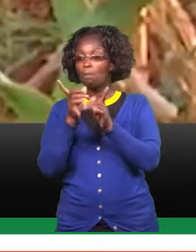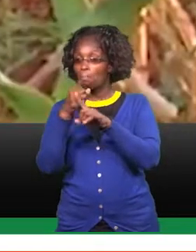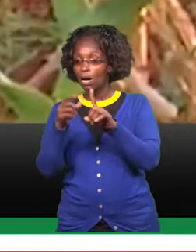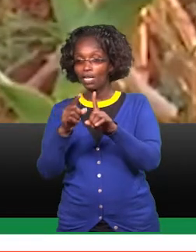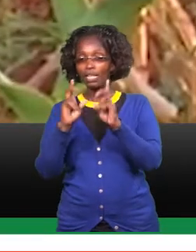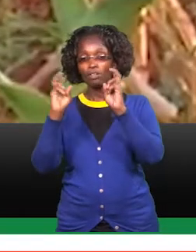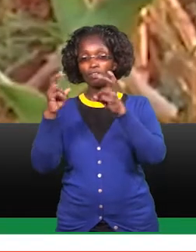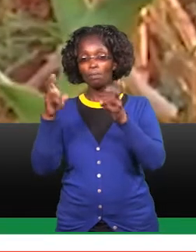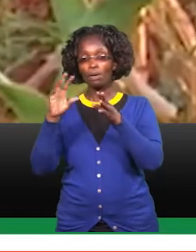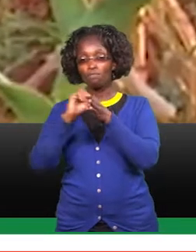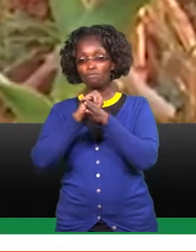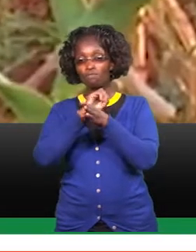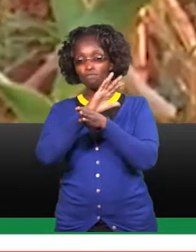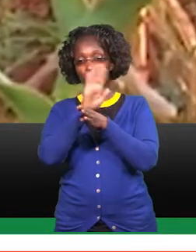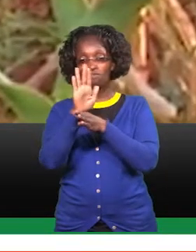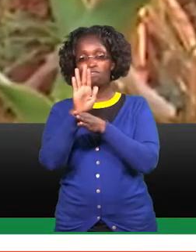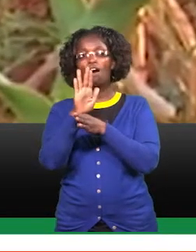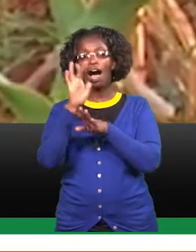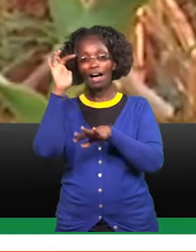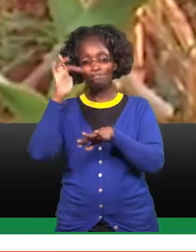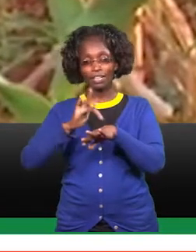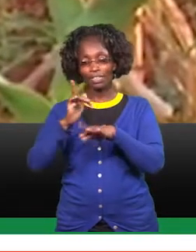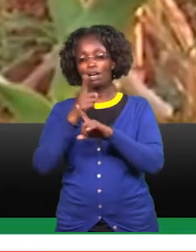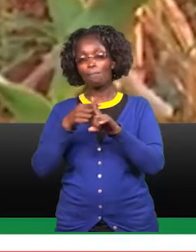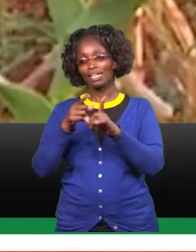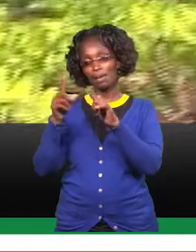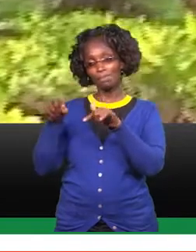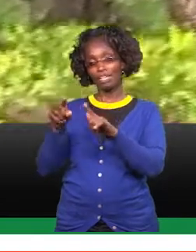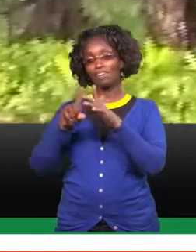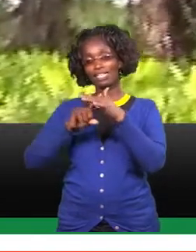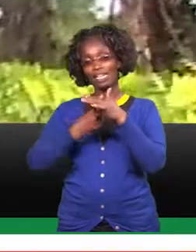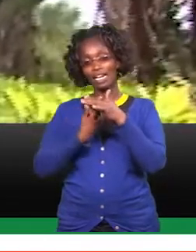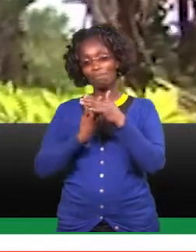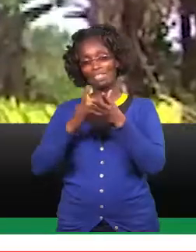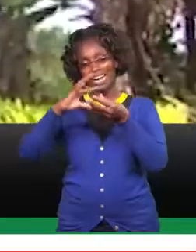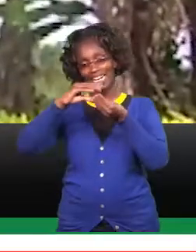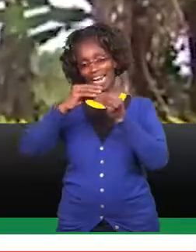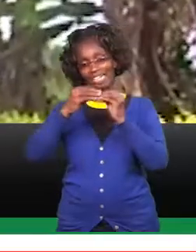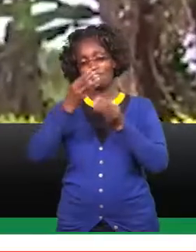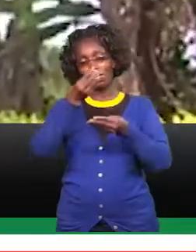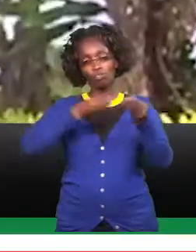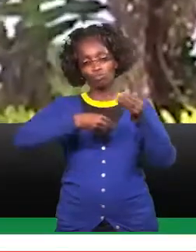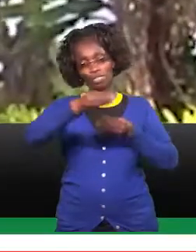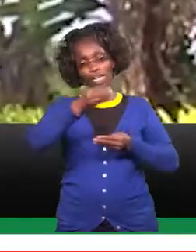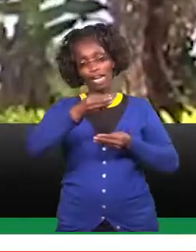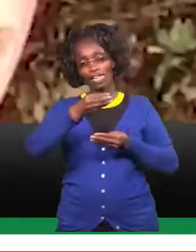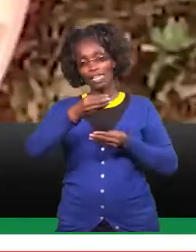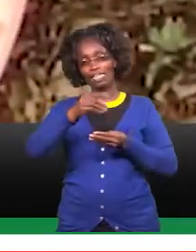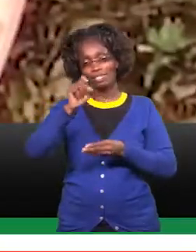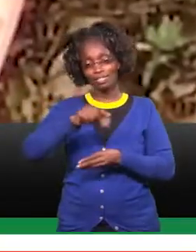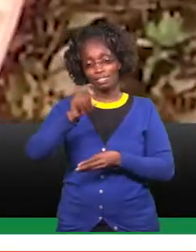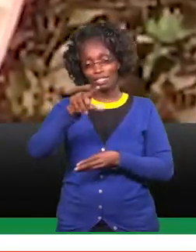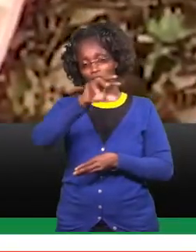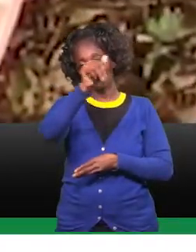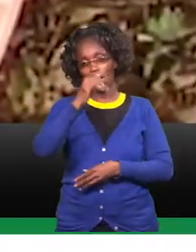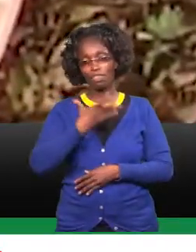Ujio wa janga la corona ukionekana kupiga msumari kazi yake, ila alianza kuwa mbunifu kuwauzia wakulima wenzake